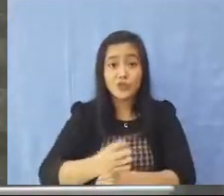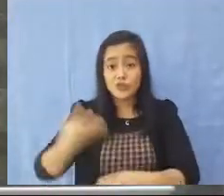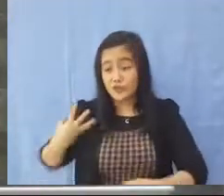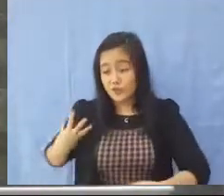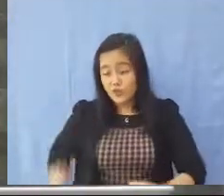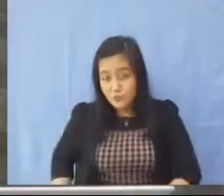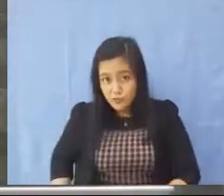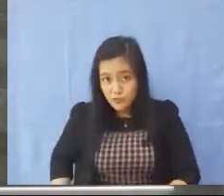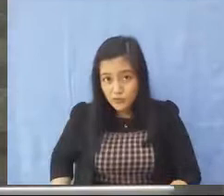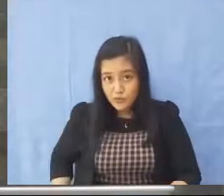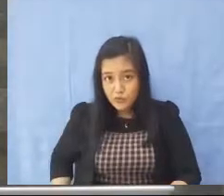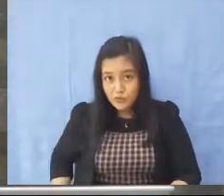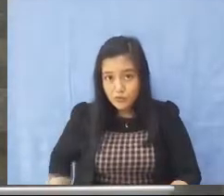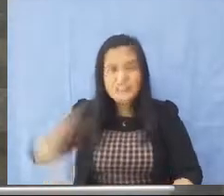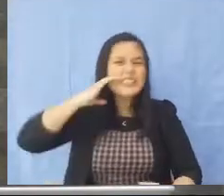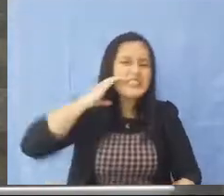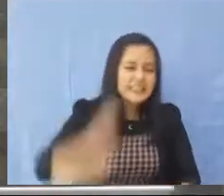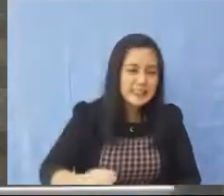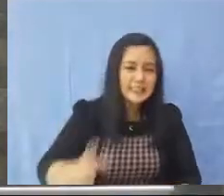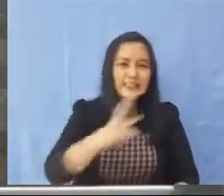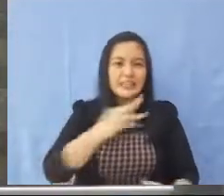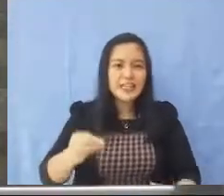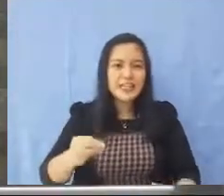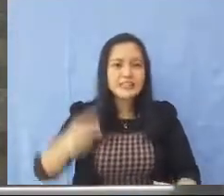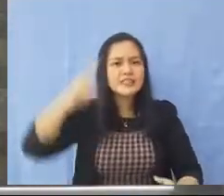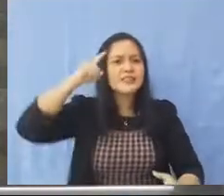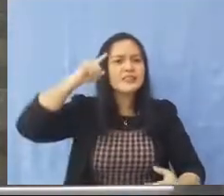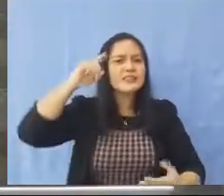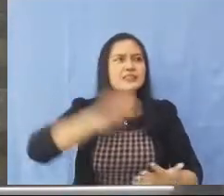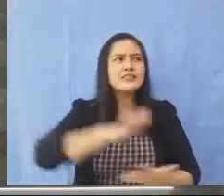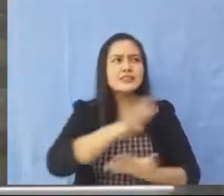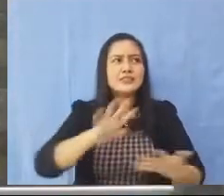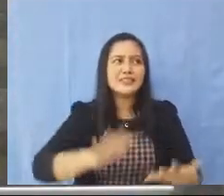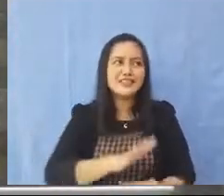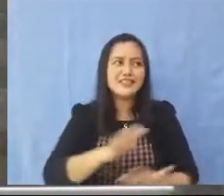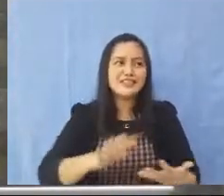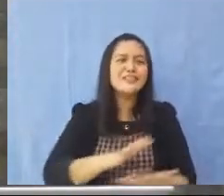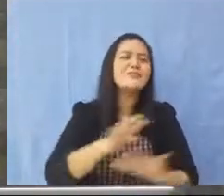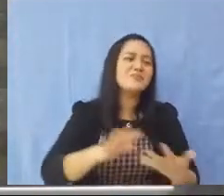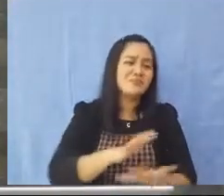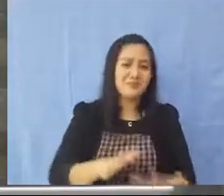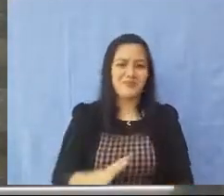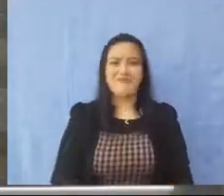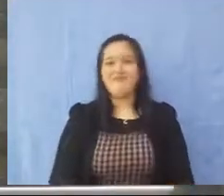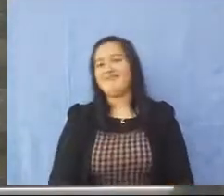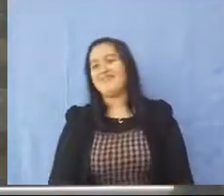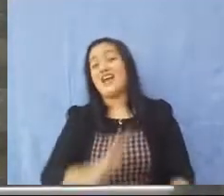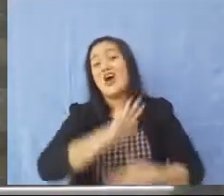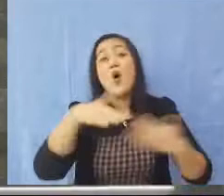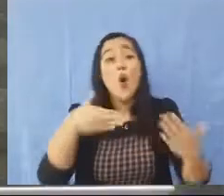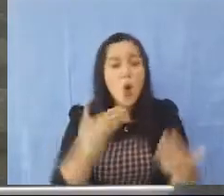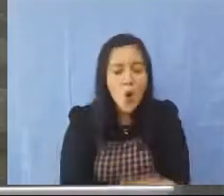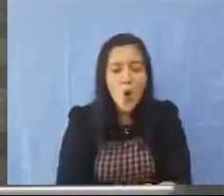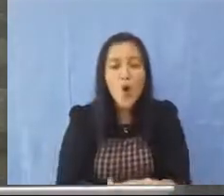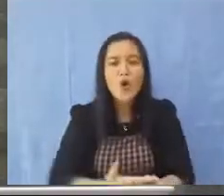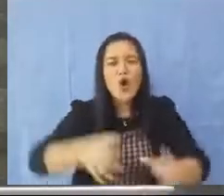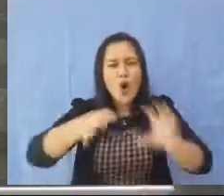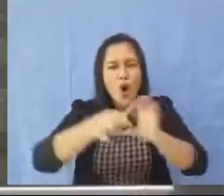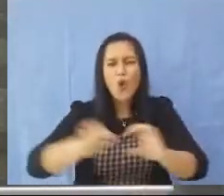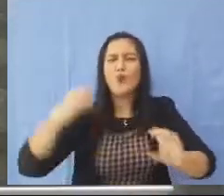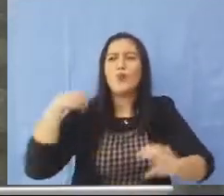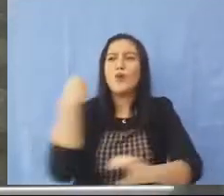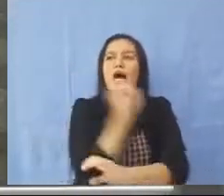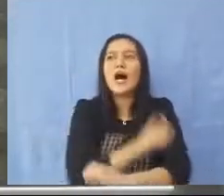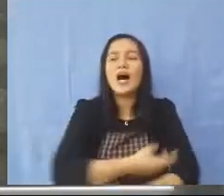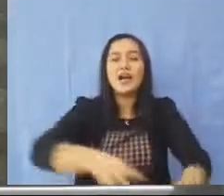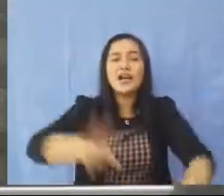confusion. Now, kung pag-aaralan nyo po yung mga bagay po na yan, dyan po talaga nagsisimula lahat. Every doctrine. See, napag-usapan,